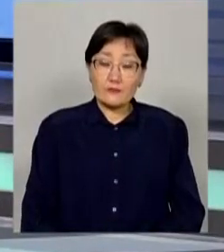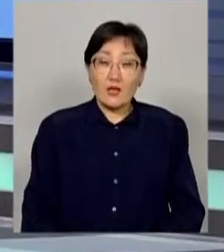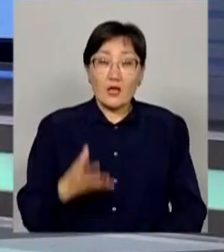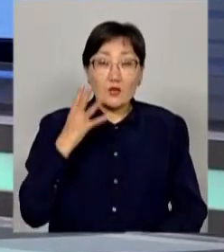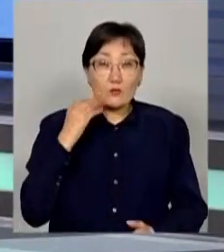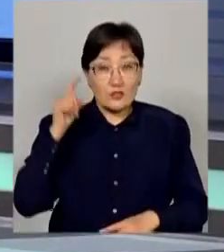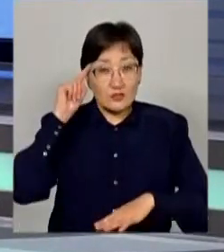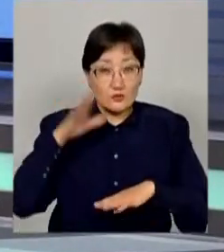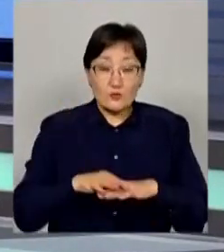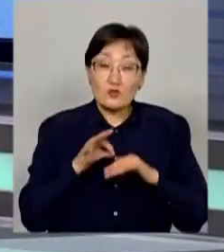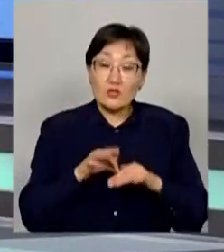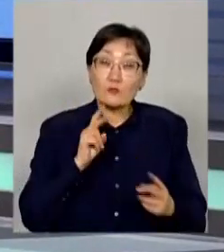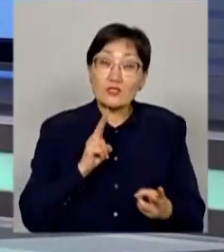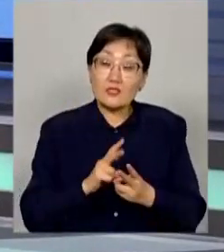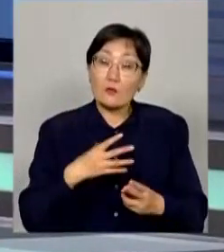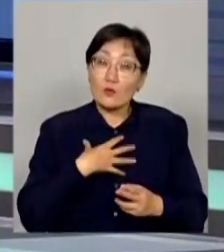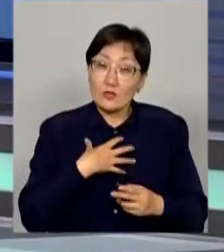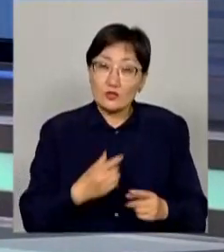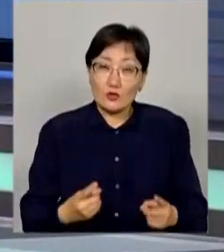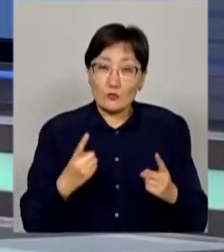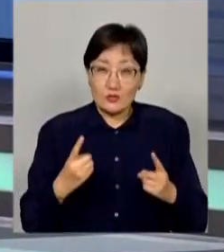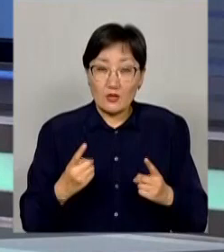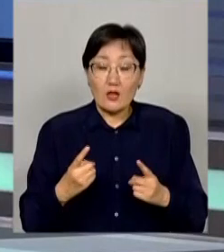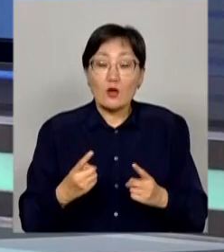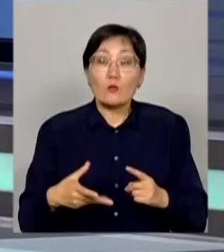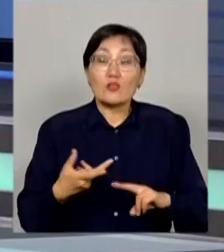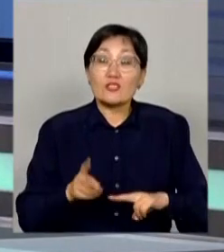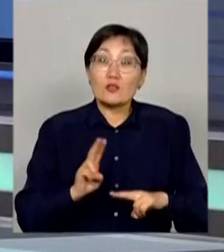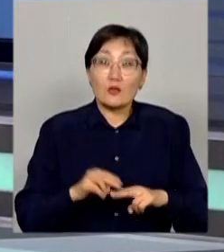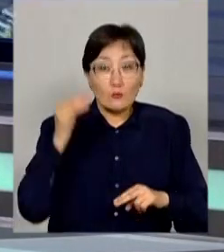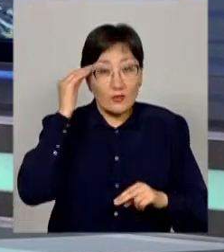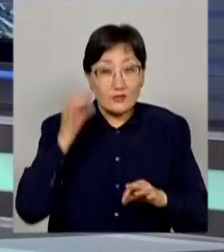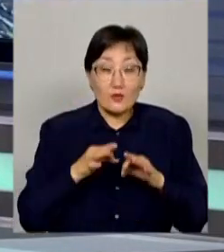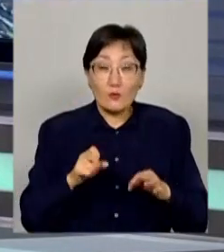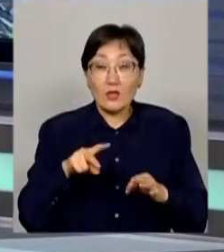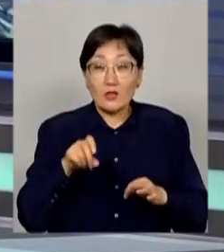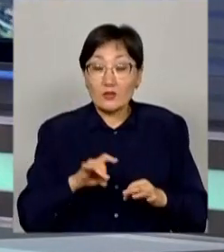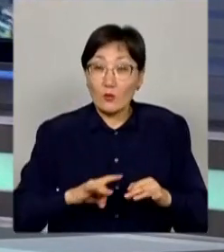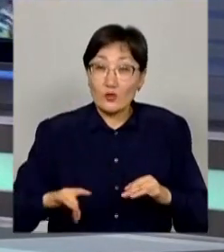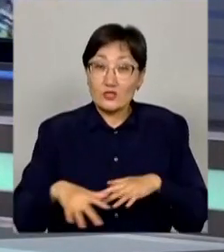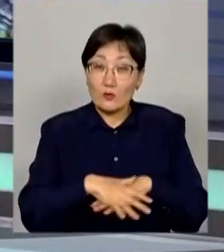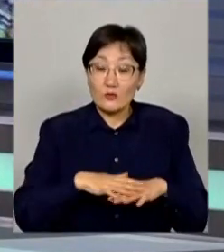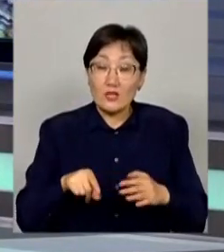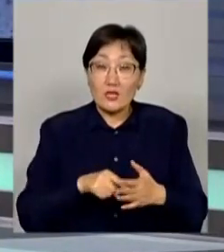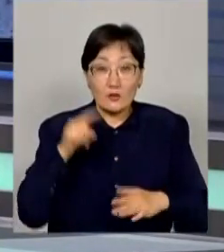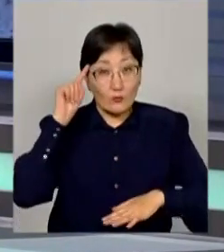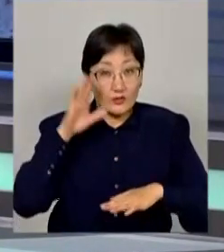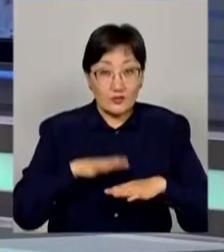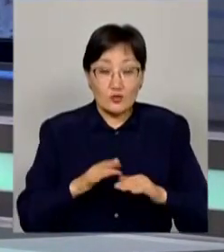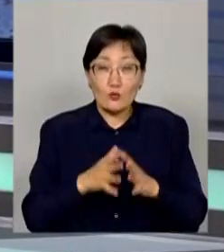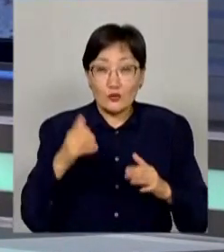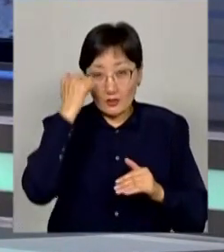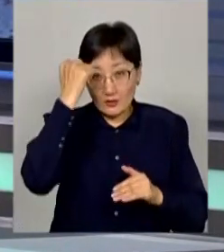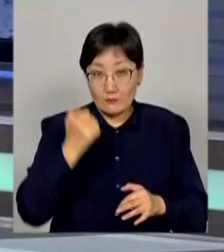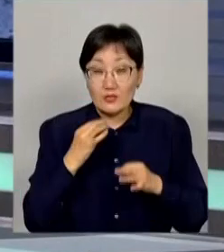Алматы әкімімен өткен кездесудің маңызы зор. Бүгін бірауыздан осындай пікір айтқан Алатау ауданының тұрғындары қала басшысына ризашылықтарын